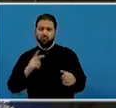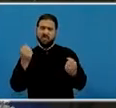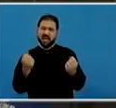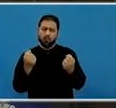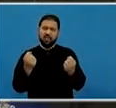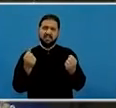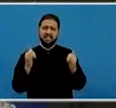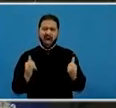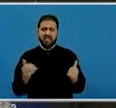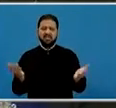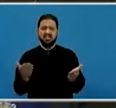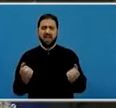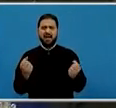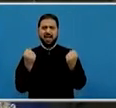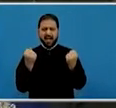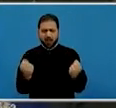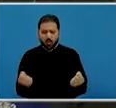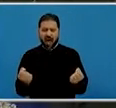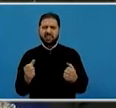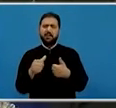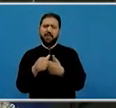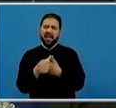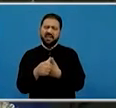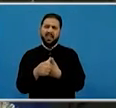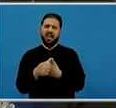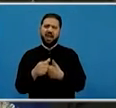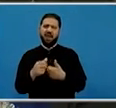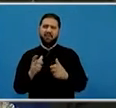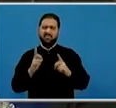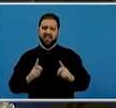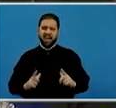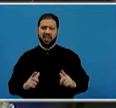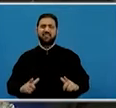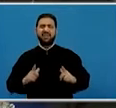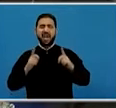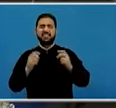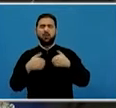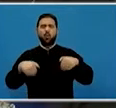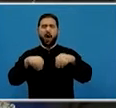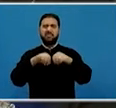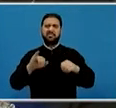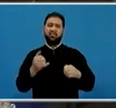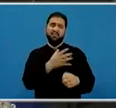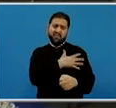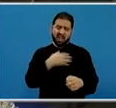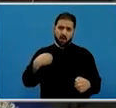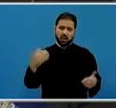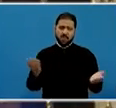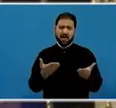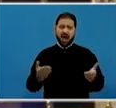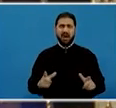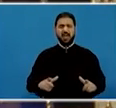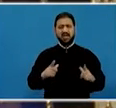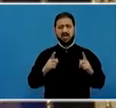virtuți și năzuințe umane care este prietenia. Pe de altă parte, cred că în ciuda tuturor dificultăților și a vremurilor pe care le trăim,